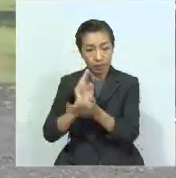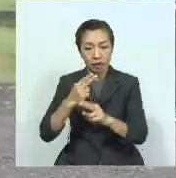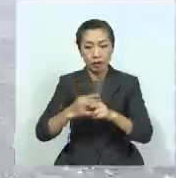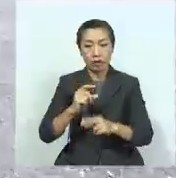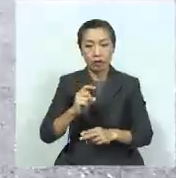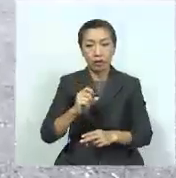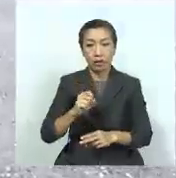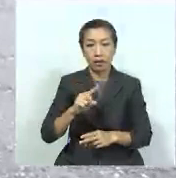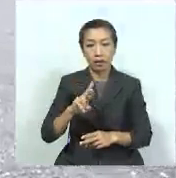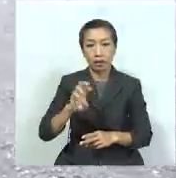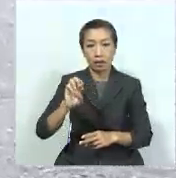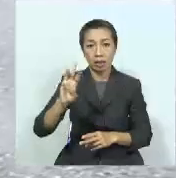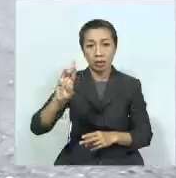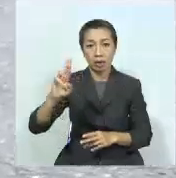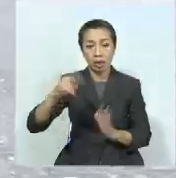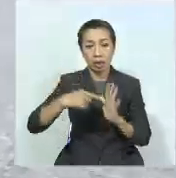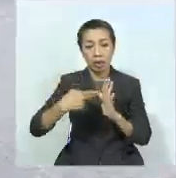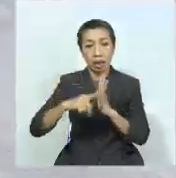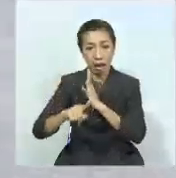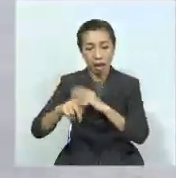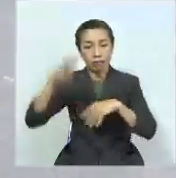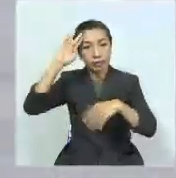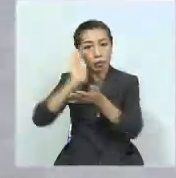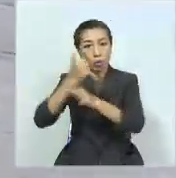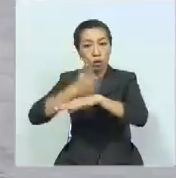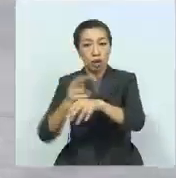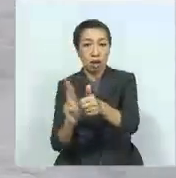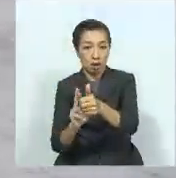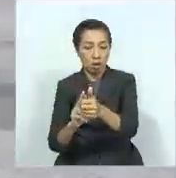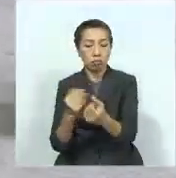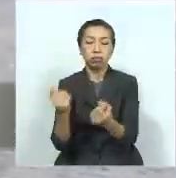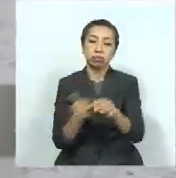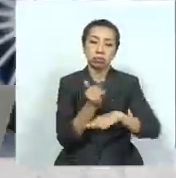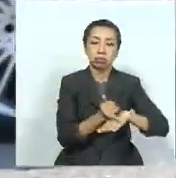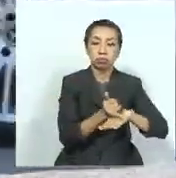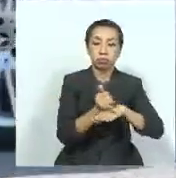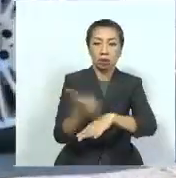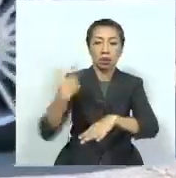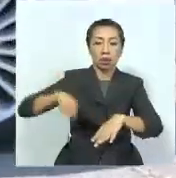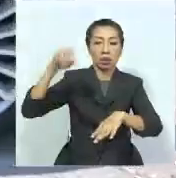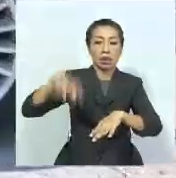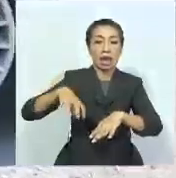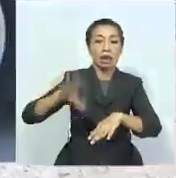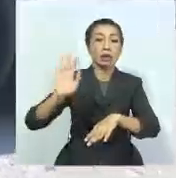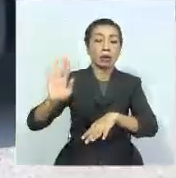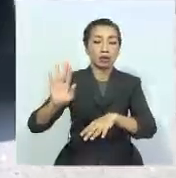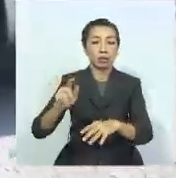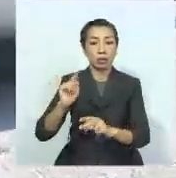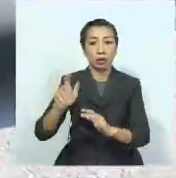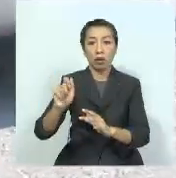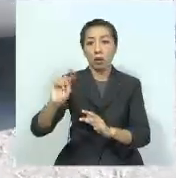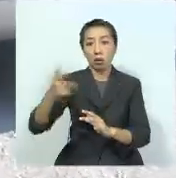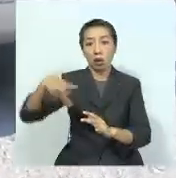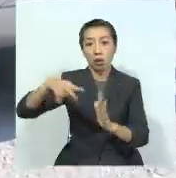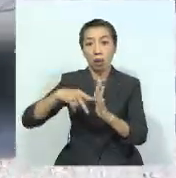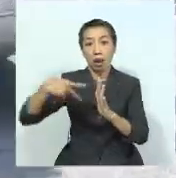ารังสิพรหมนกุลรองผู้บัญชาการตำรวจแห่งชาติเดินทางมาถึงศาลจังหวัดทองผาภูมิโดยที่ไม่ได้ให้สัมภาษณ์กับสื่อมวลชนแต่อย่